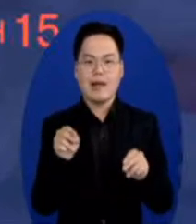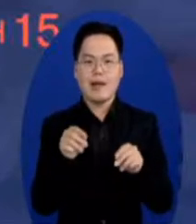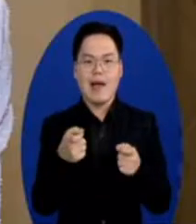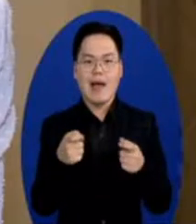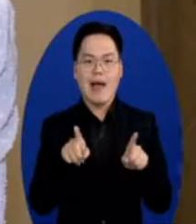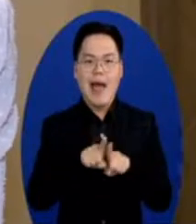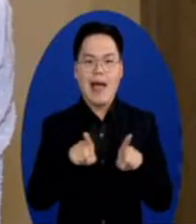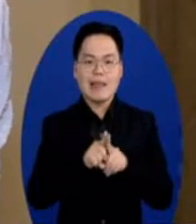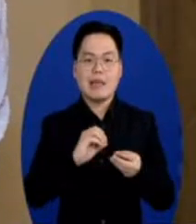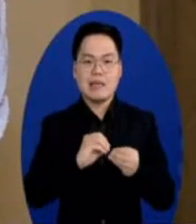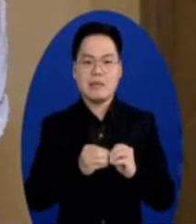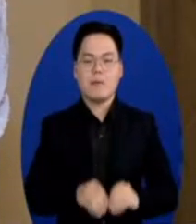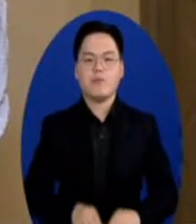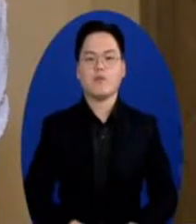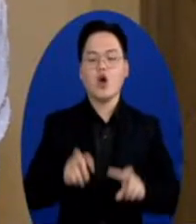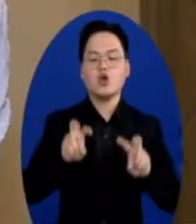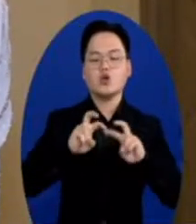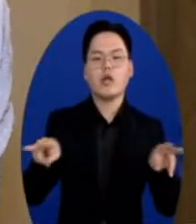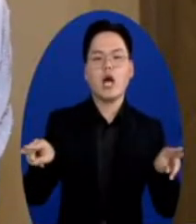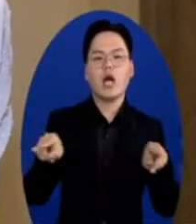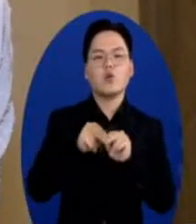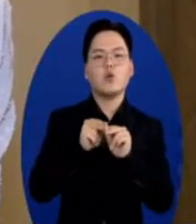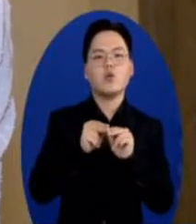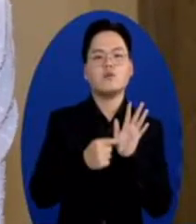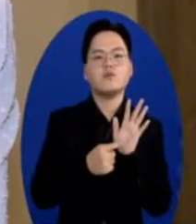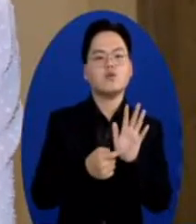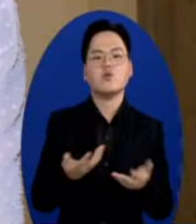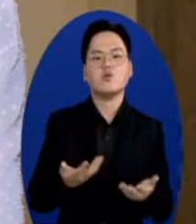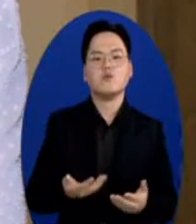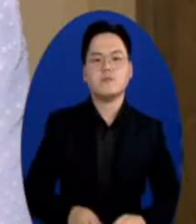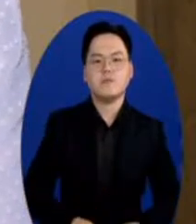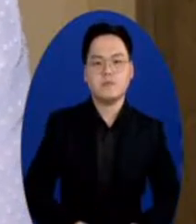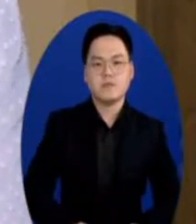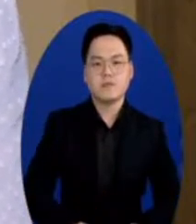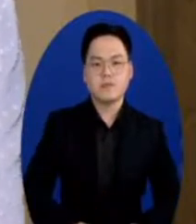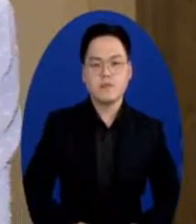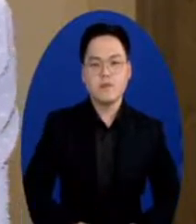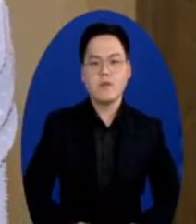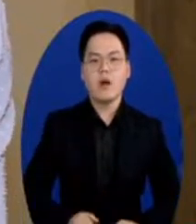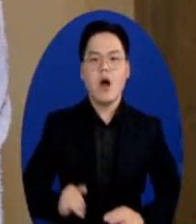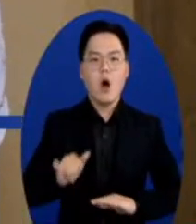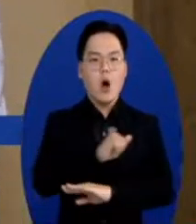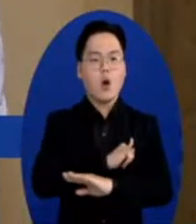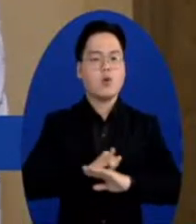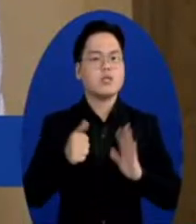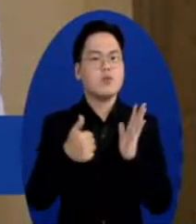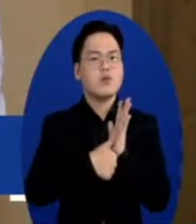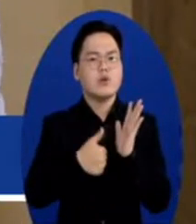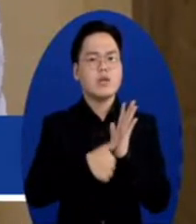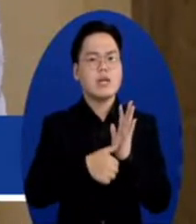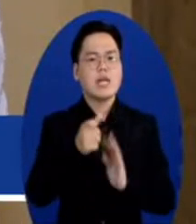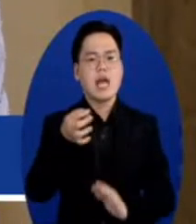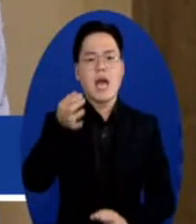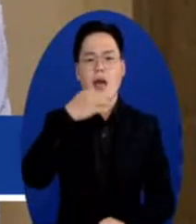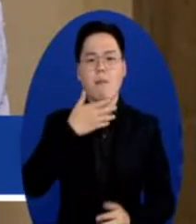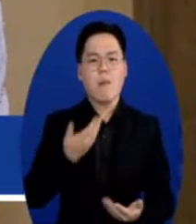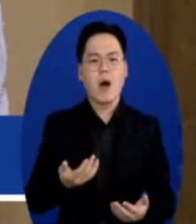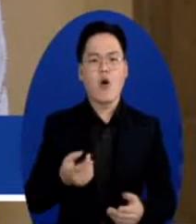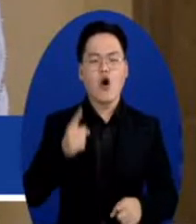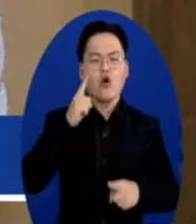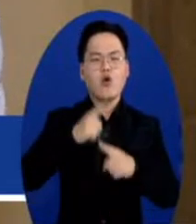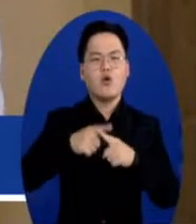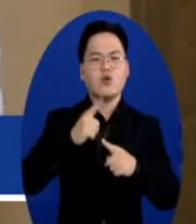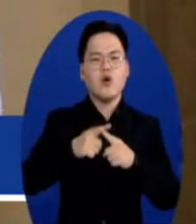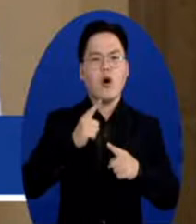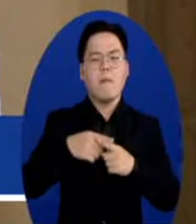байжээ. Энэ судалгааны дүнгээс харж үзэхэд бол ер нь бол улсын бүртгэлгүй эмийн тархалт нь